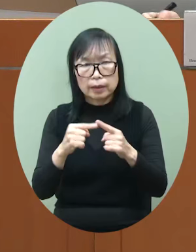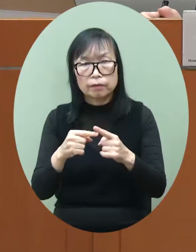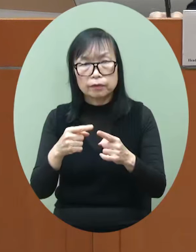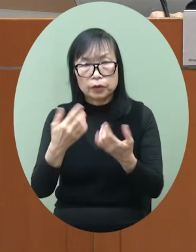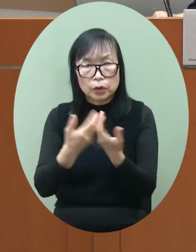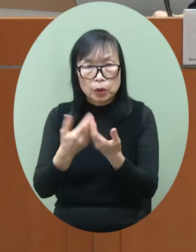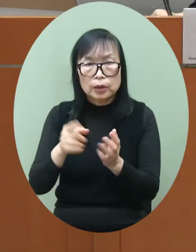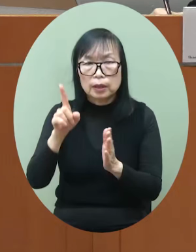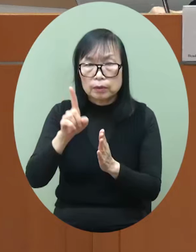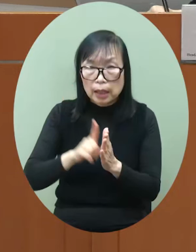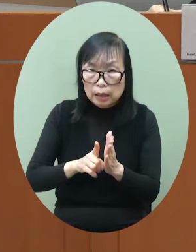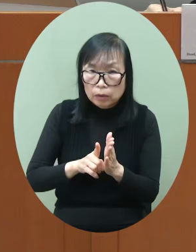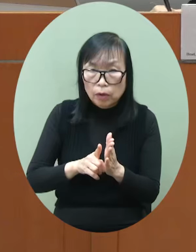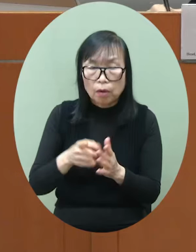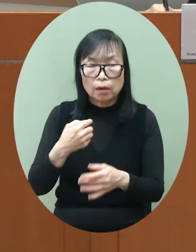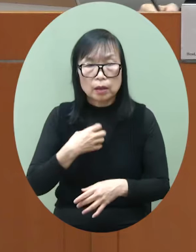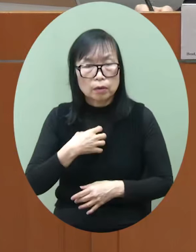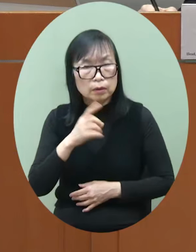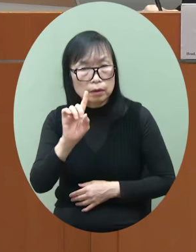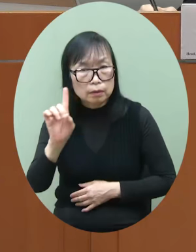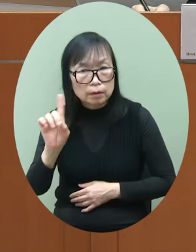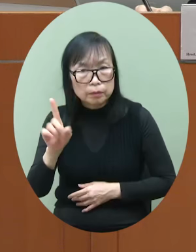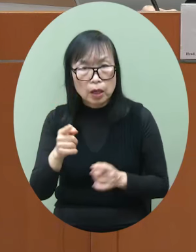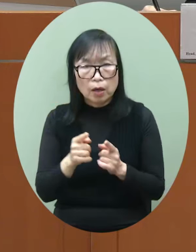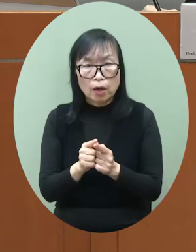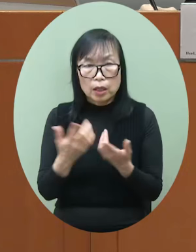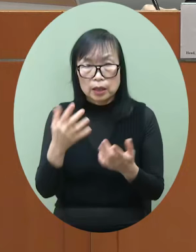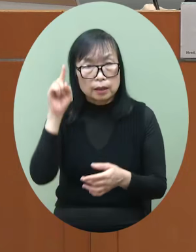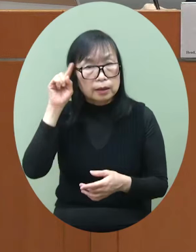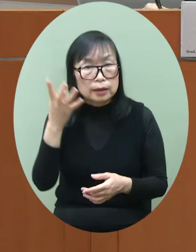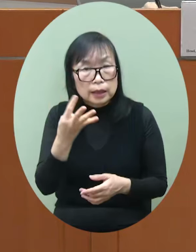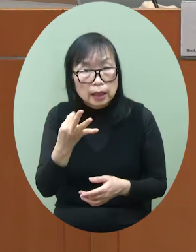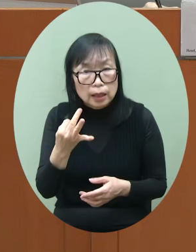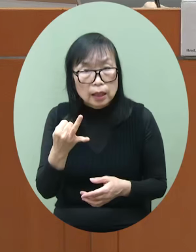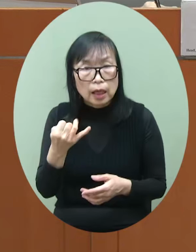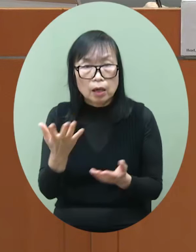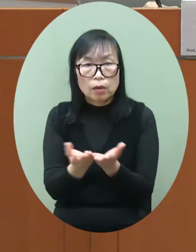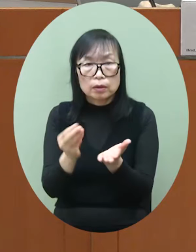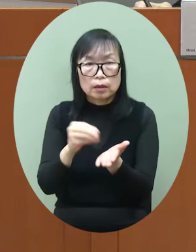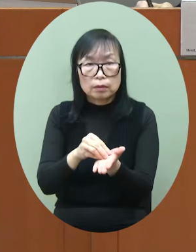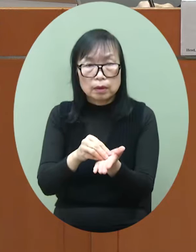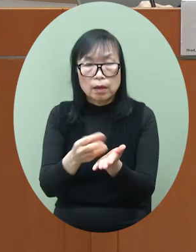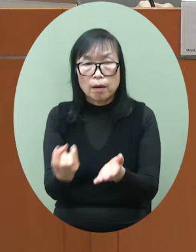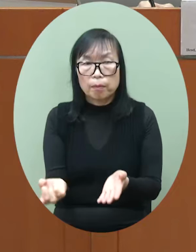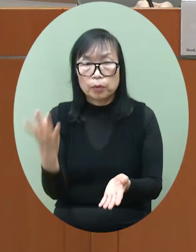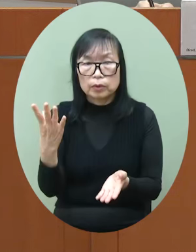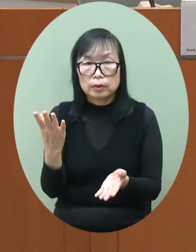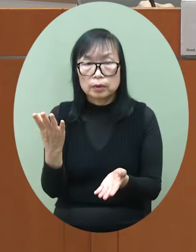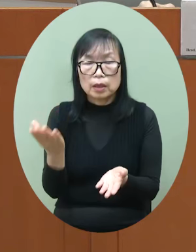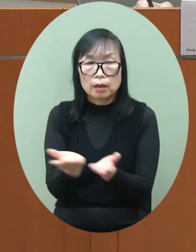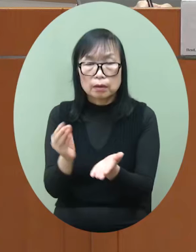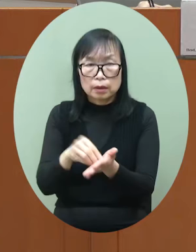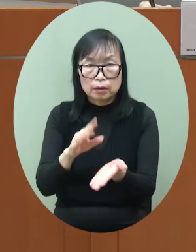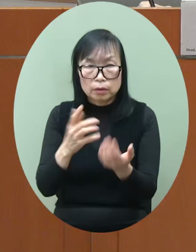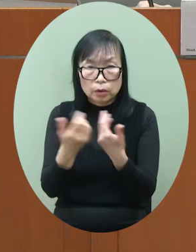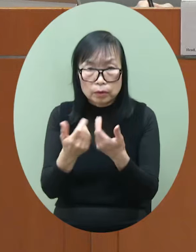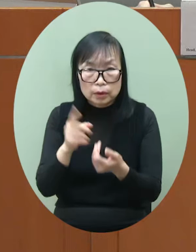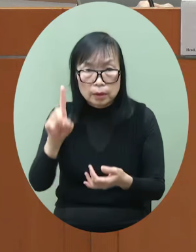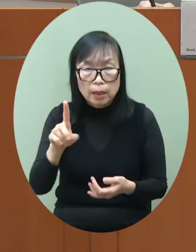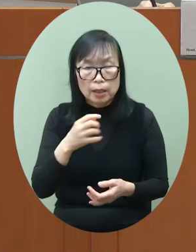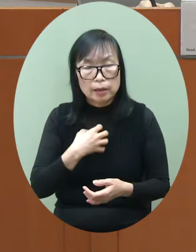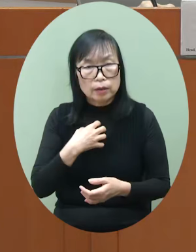了其實這幾天本地確診數字都是比較低那怎樣看袁